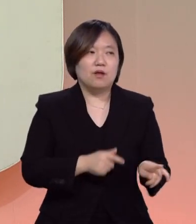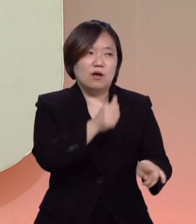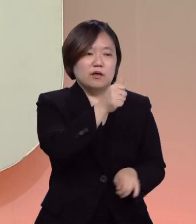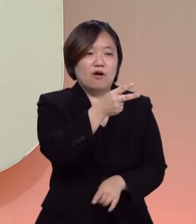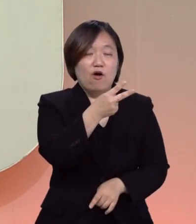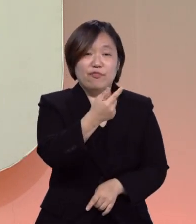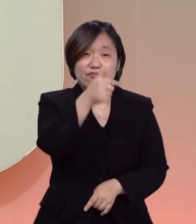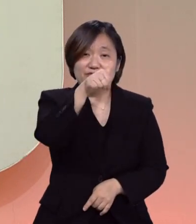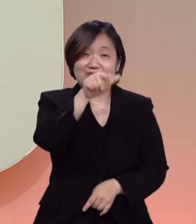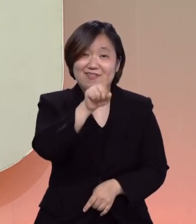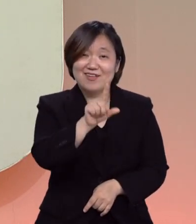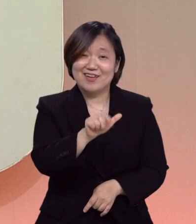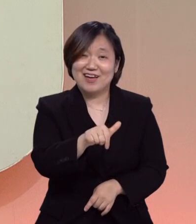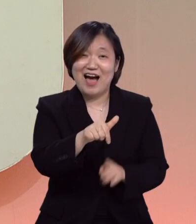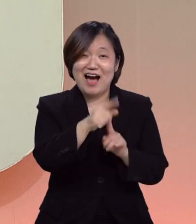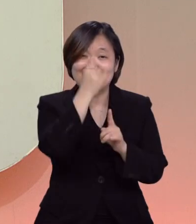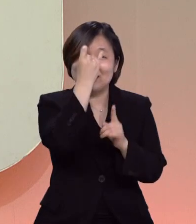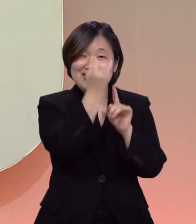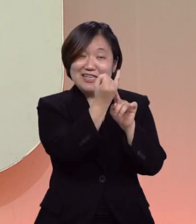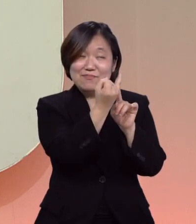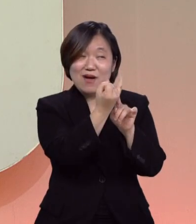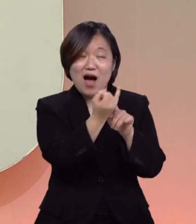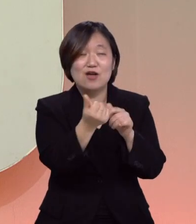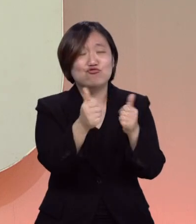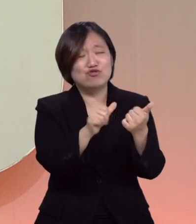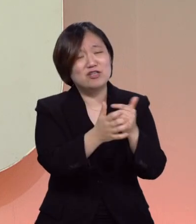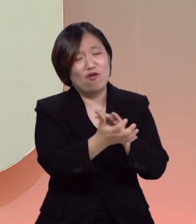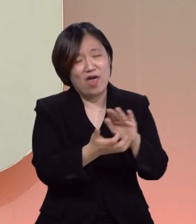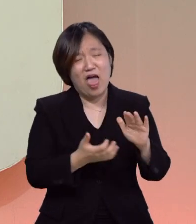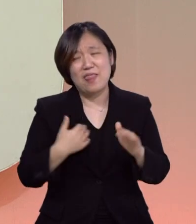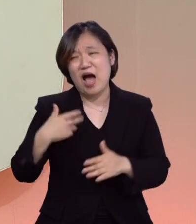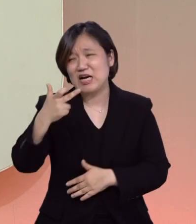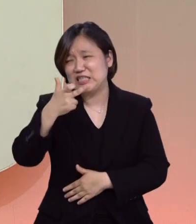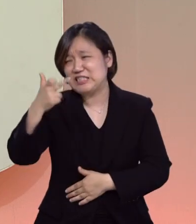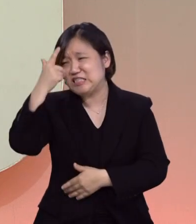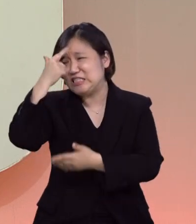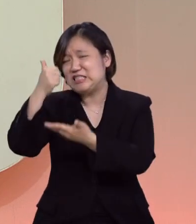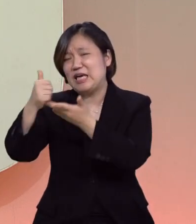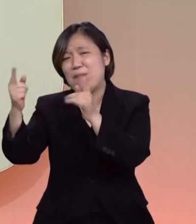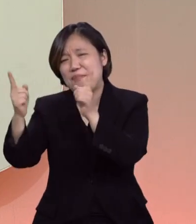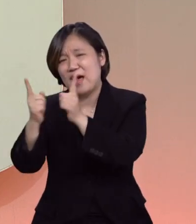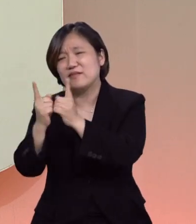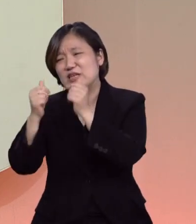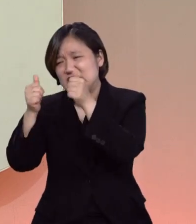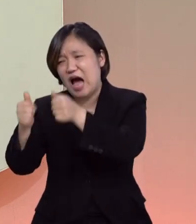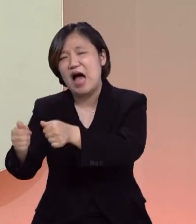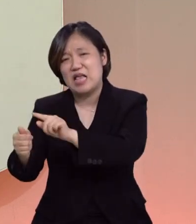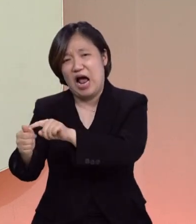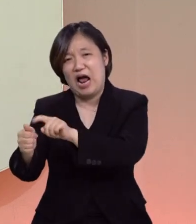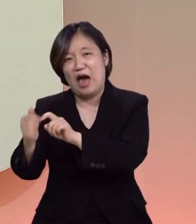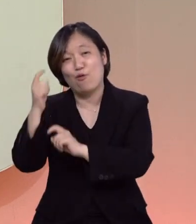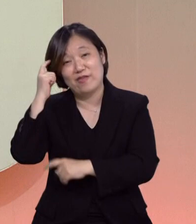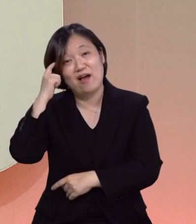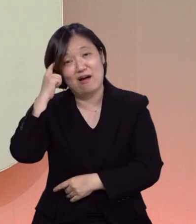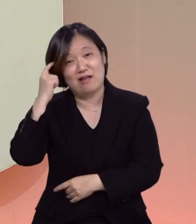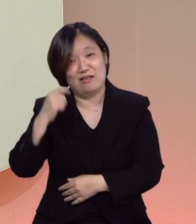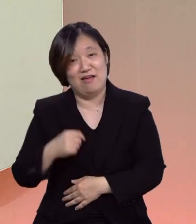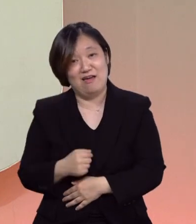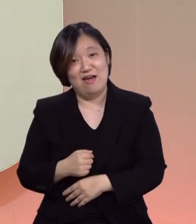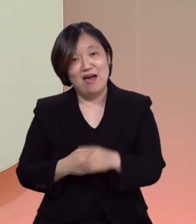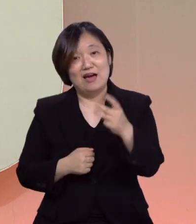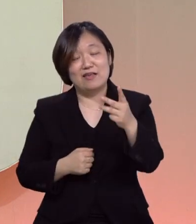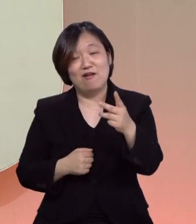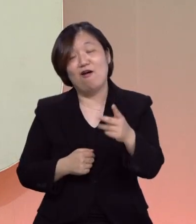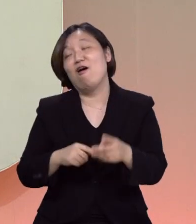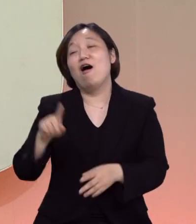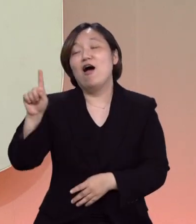그래 죽을 때 죽더라도 큰스님께 인산 한번 드리자 해가지고 그 아픈 몸을 이끌고 사형 스님 세 분하고 함께